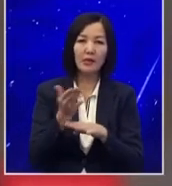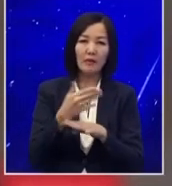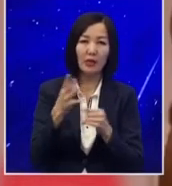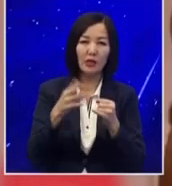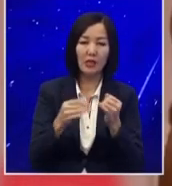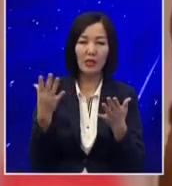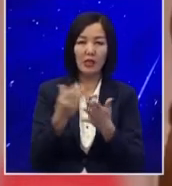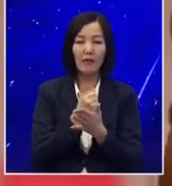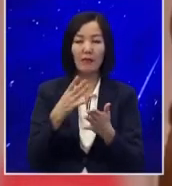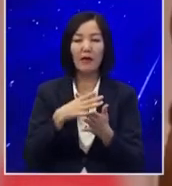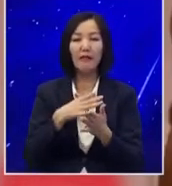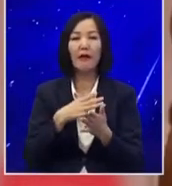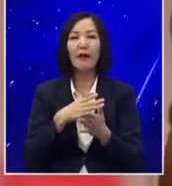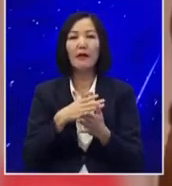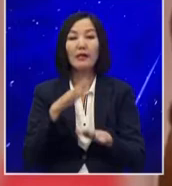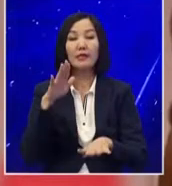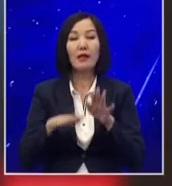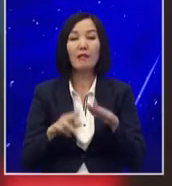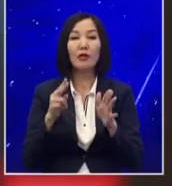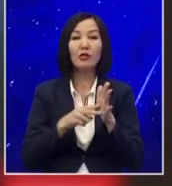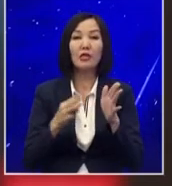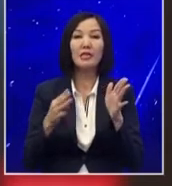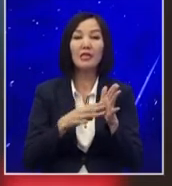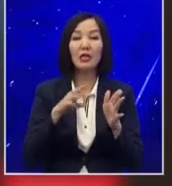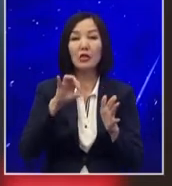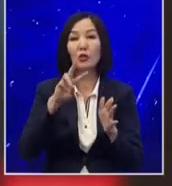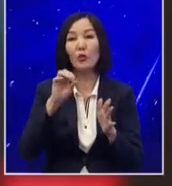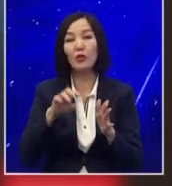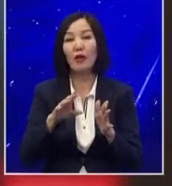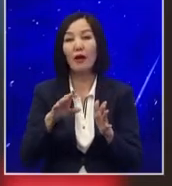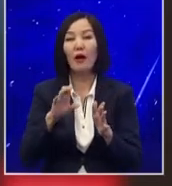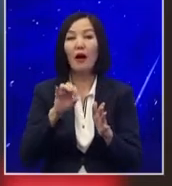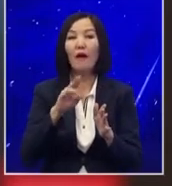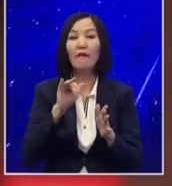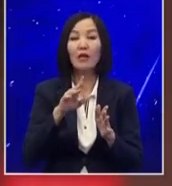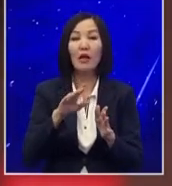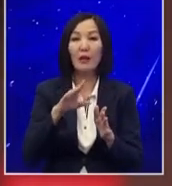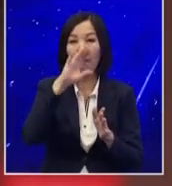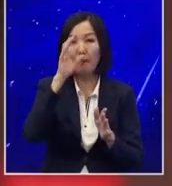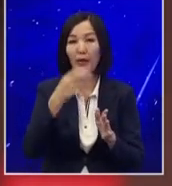табылған. Сарапшылардың пікірінше оның салмағы 7-8 тонна. Бұл африкалық пілден екі есе үлкен.